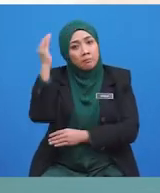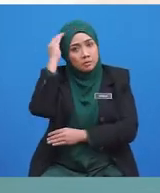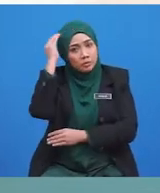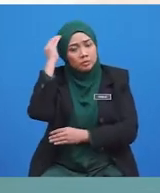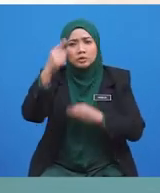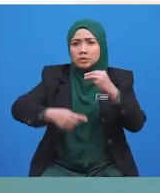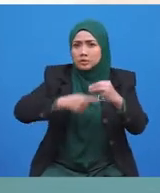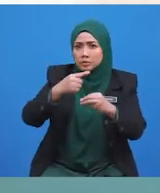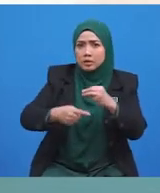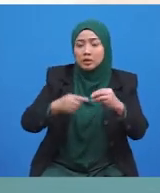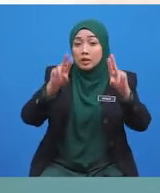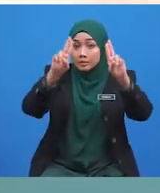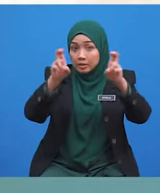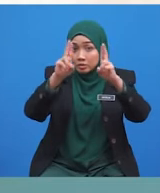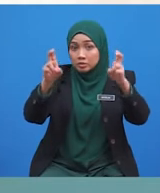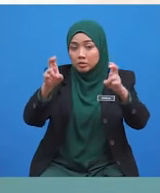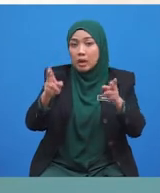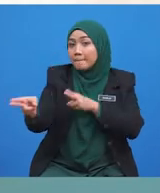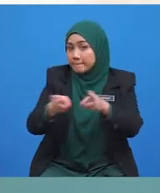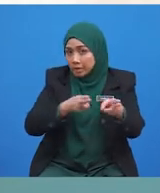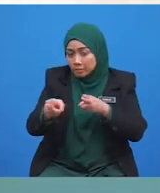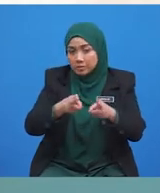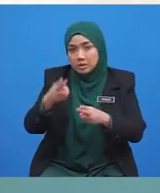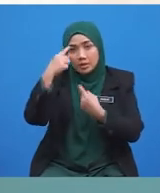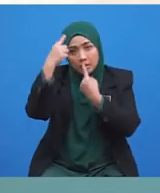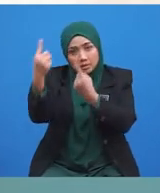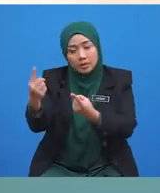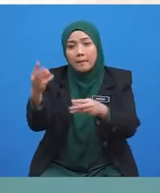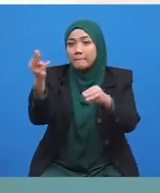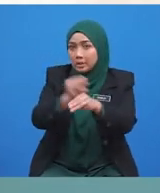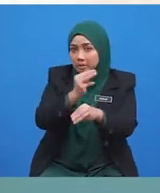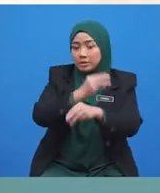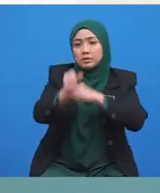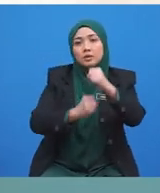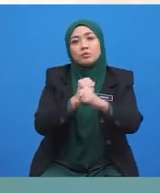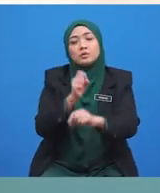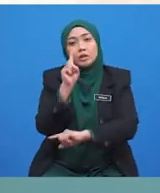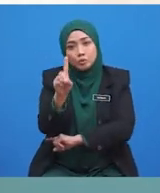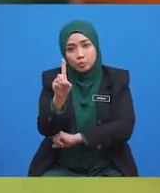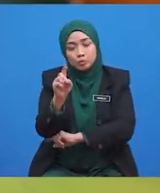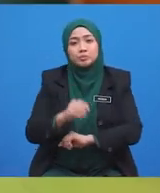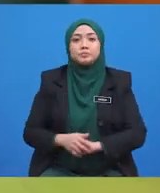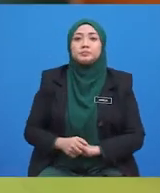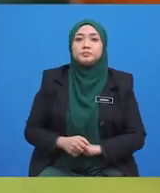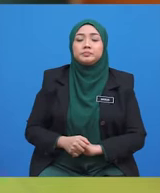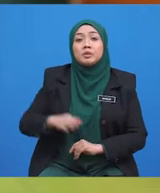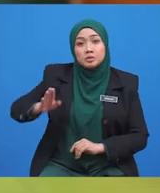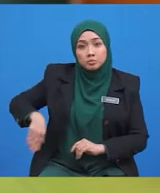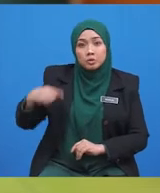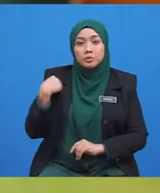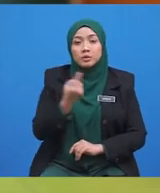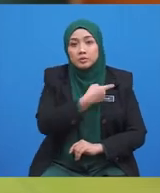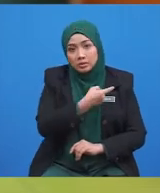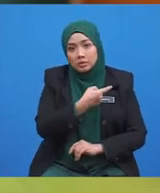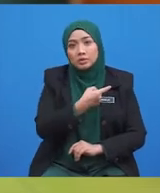pengetahuan mengenai tajuk pengurusan data matematik tahun 1. Sebelum